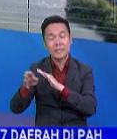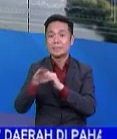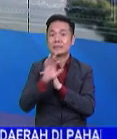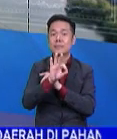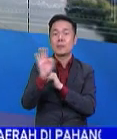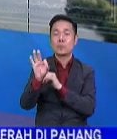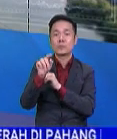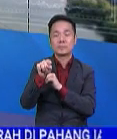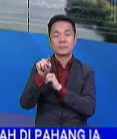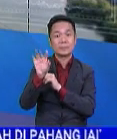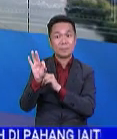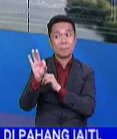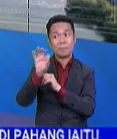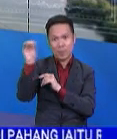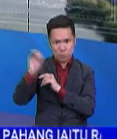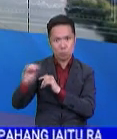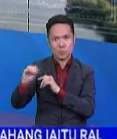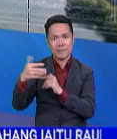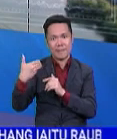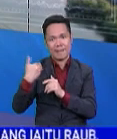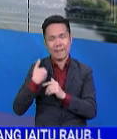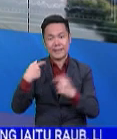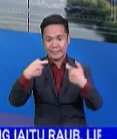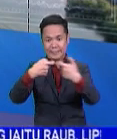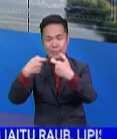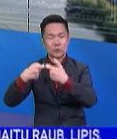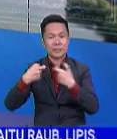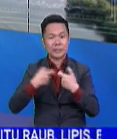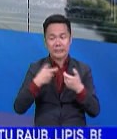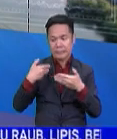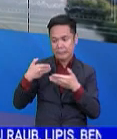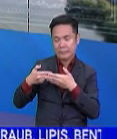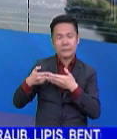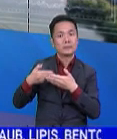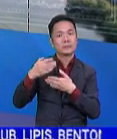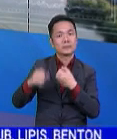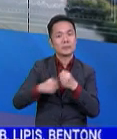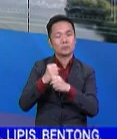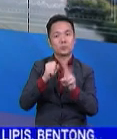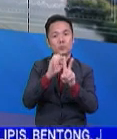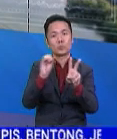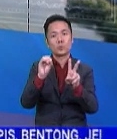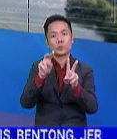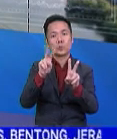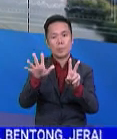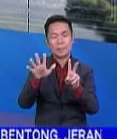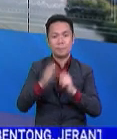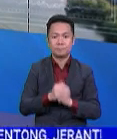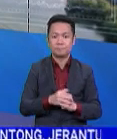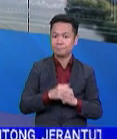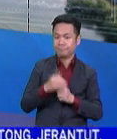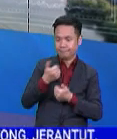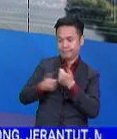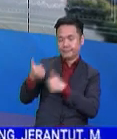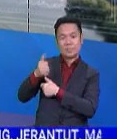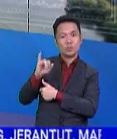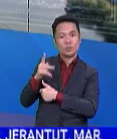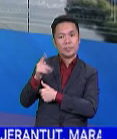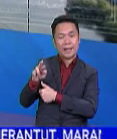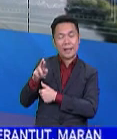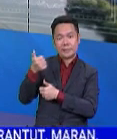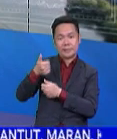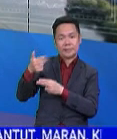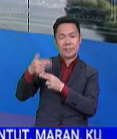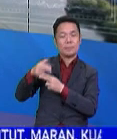99 perpuluhan 900 menjelang akhir tahun 2025 dimana menteri kejar ayah jatuh free